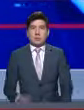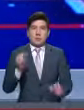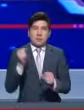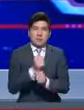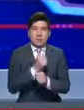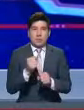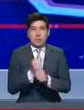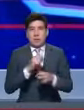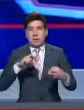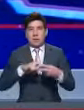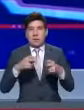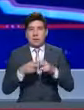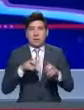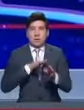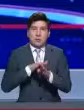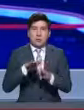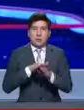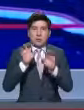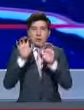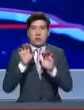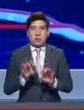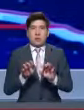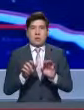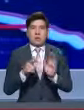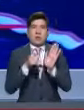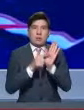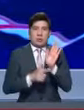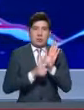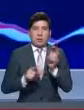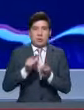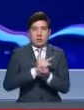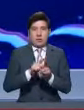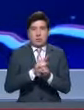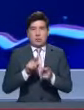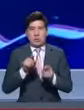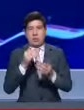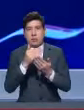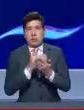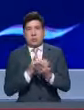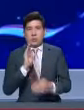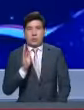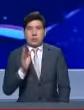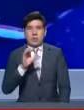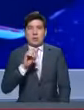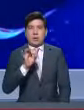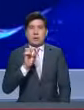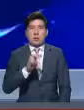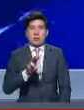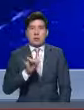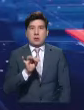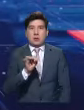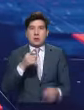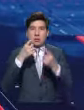Зорлық-зомбылық мәселесін шешу үшін заң актілеріне 70 түзету енгізіледі. Бұл туралы мемлекеттік кеңесші Ерлан Қарин әлеуметтік желідегі парақшасында